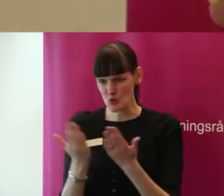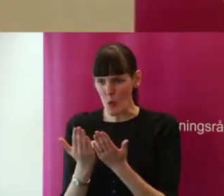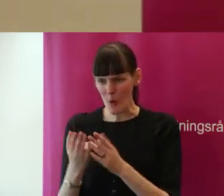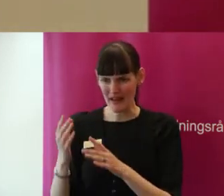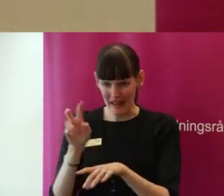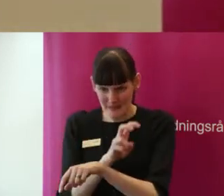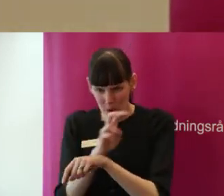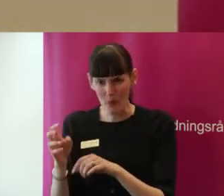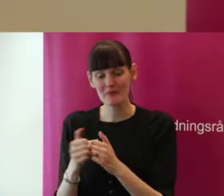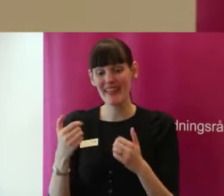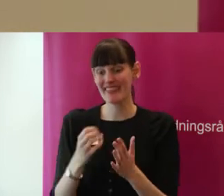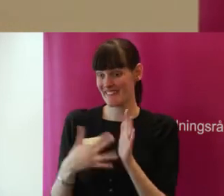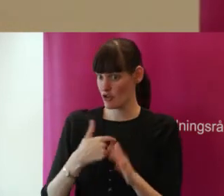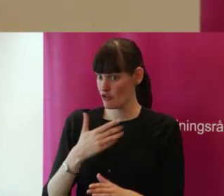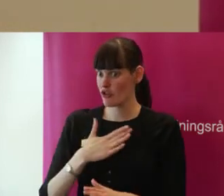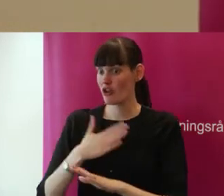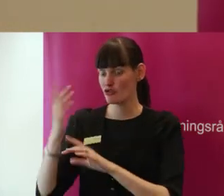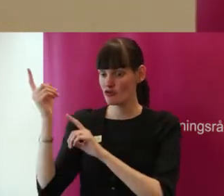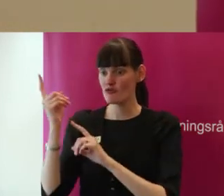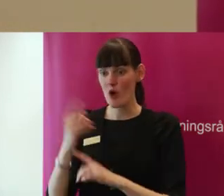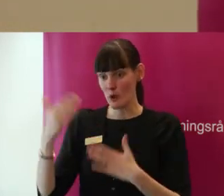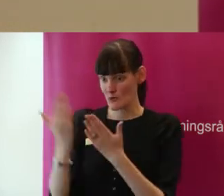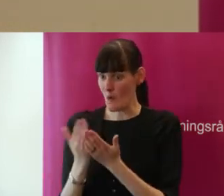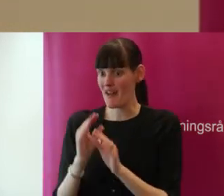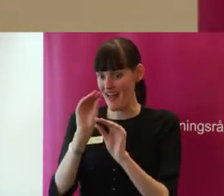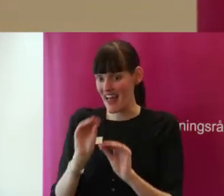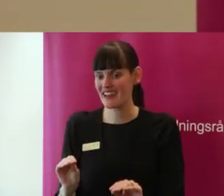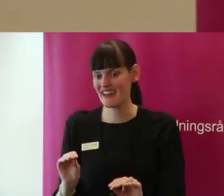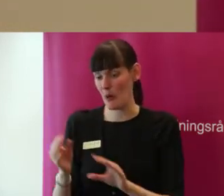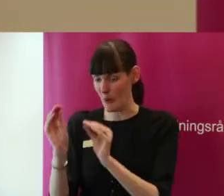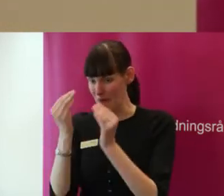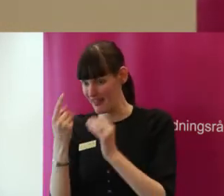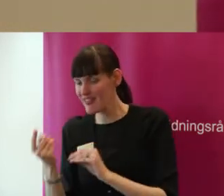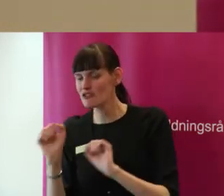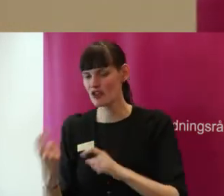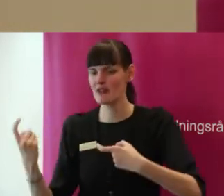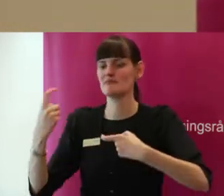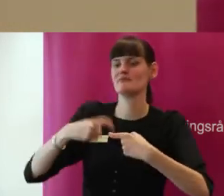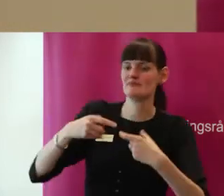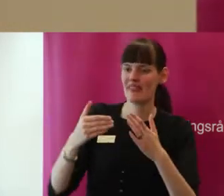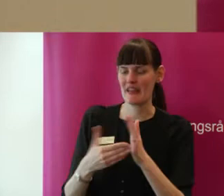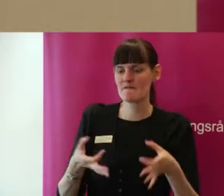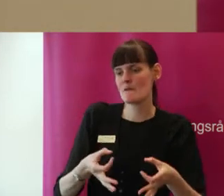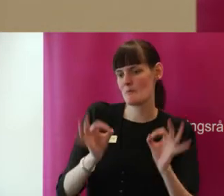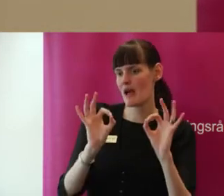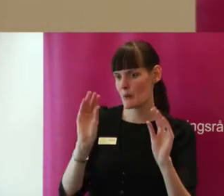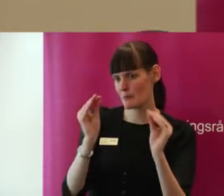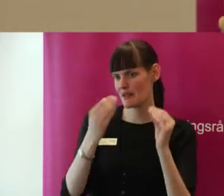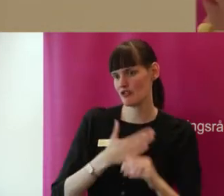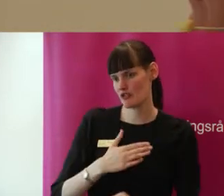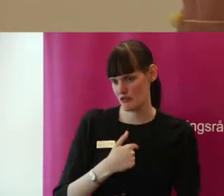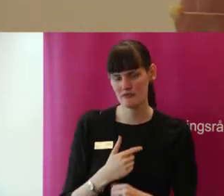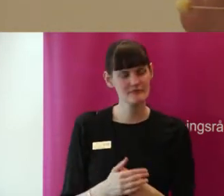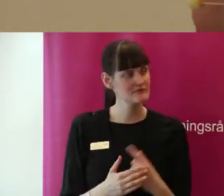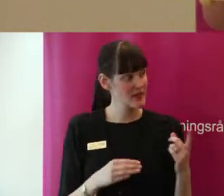en lärarutbildning, en folkhögskolelärarutbildning, till det formella utbildningssystemet.